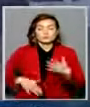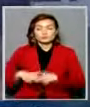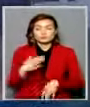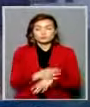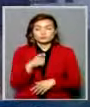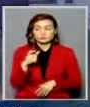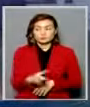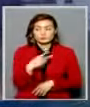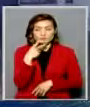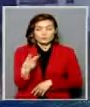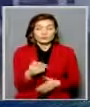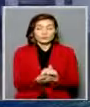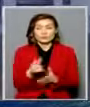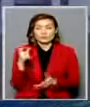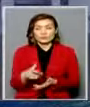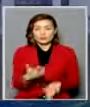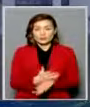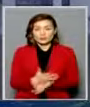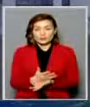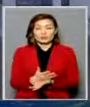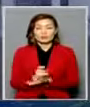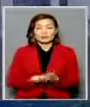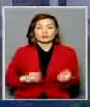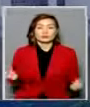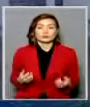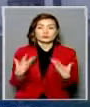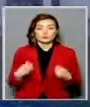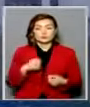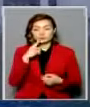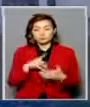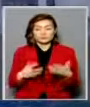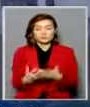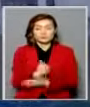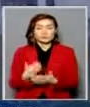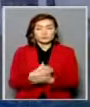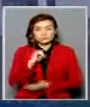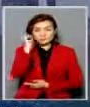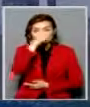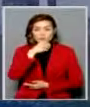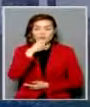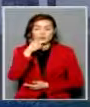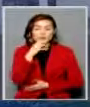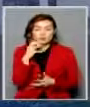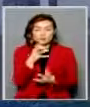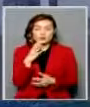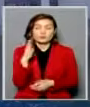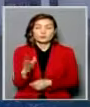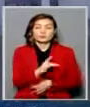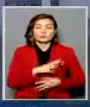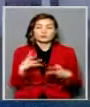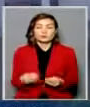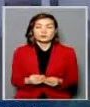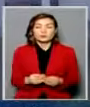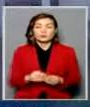что человек видит знакомого в здравии после зимы, и вера в удачливый Новый год. Важно сохранить традиции праздника